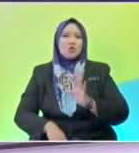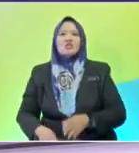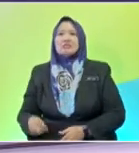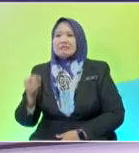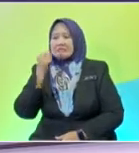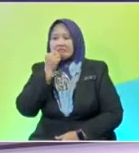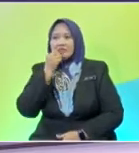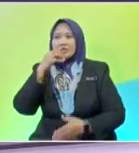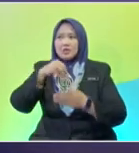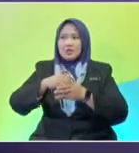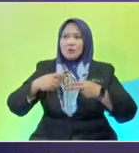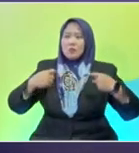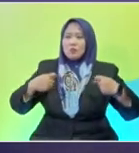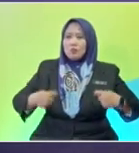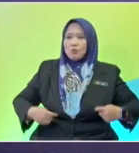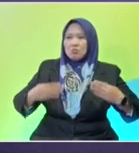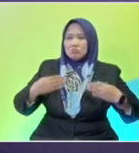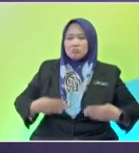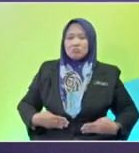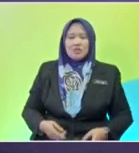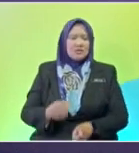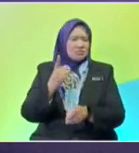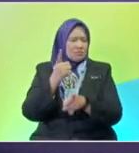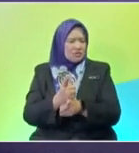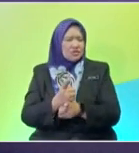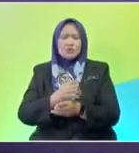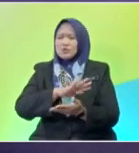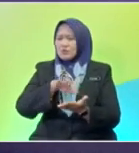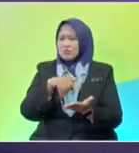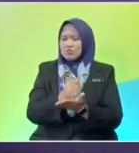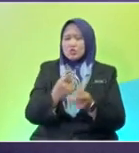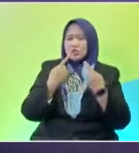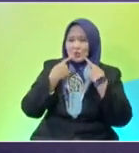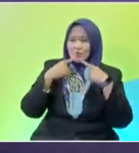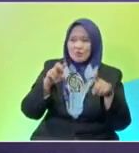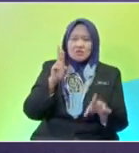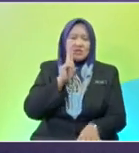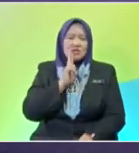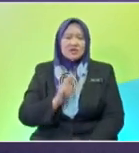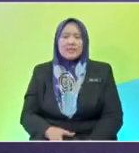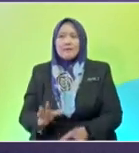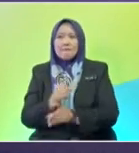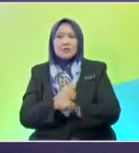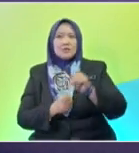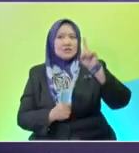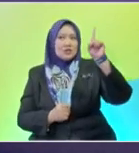Oke Betul semua jawaban ya oke satu bintang untuk dia lagi